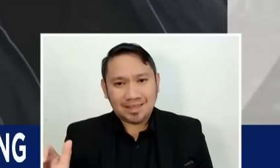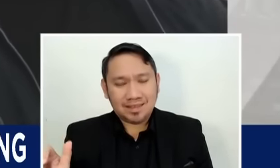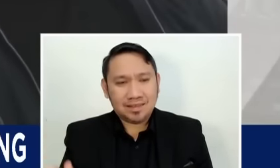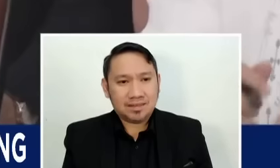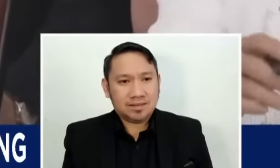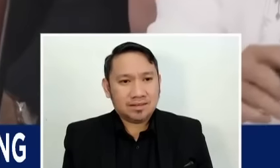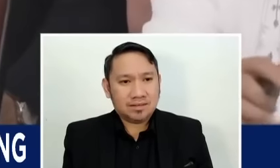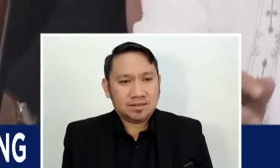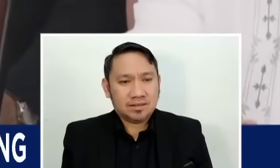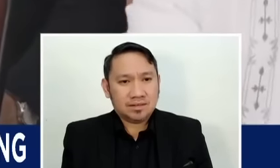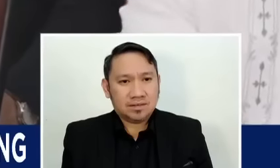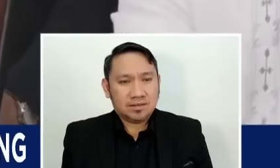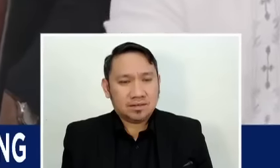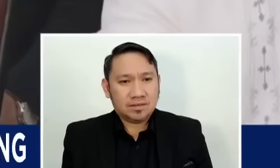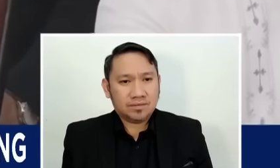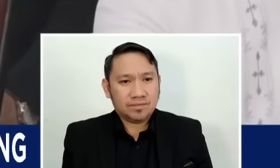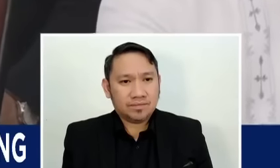So,